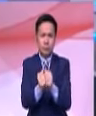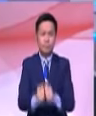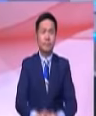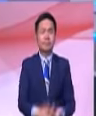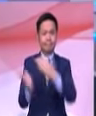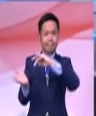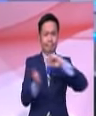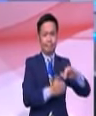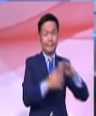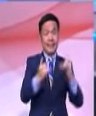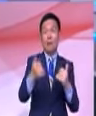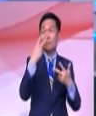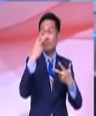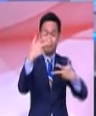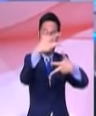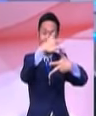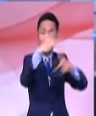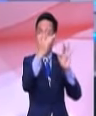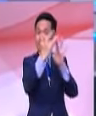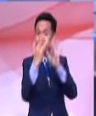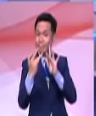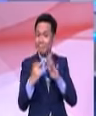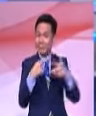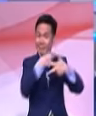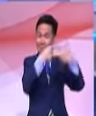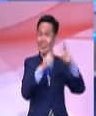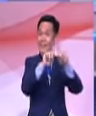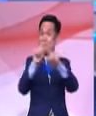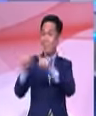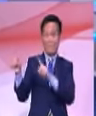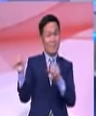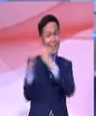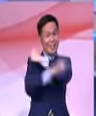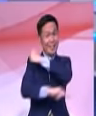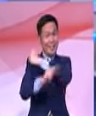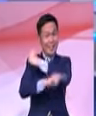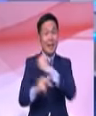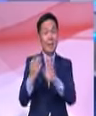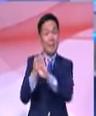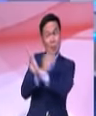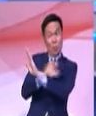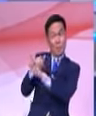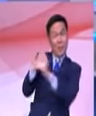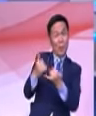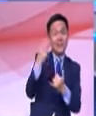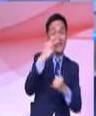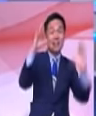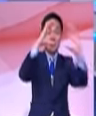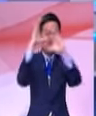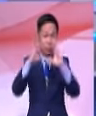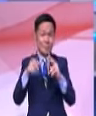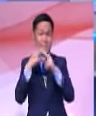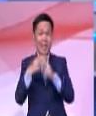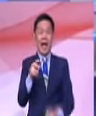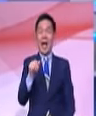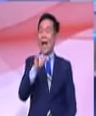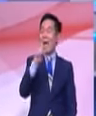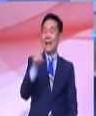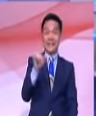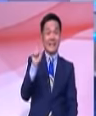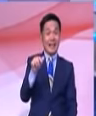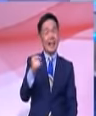Sebelum ke lintah langsung negeri-negeri, kita ikuti laporan cuaca semasa oleh Jabatan Meteorologi bersama-sama pegawainya Abdul Aizad